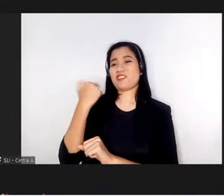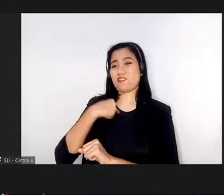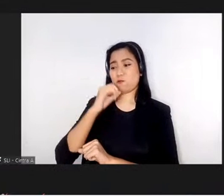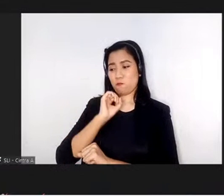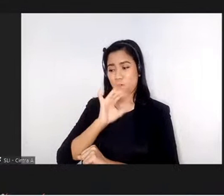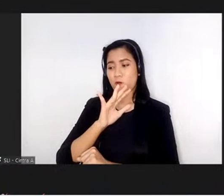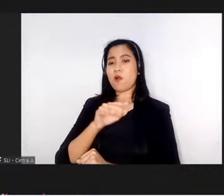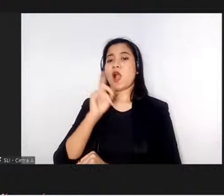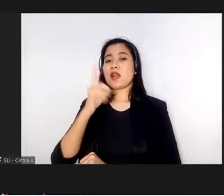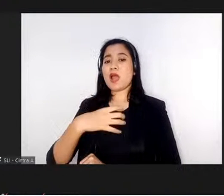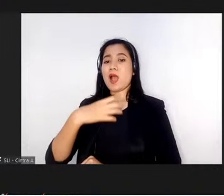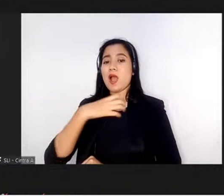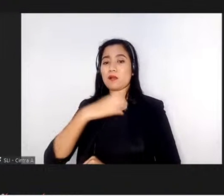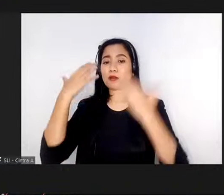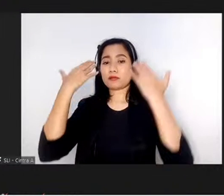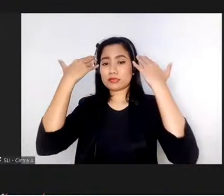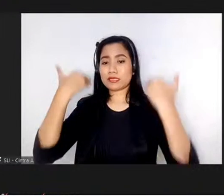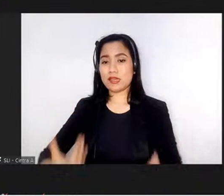asasi